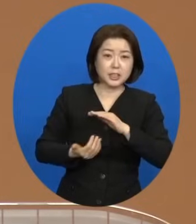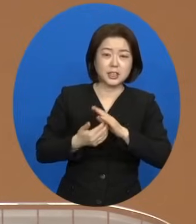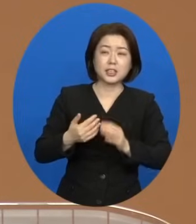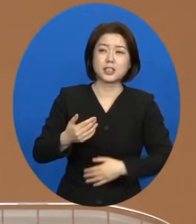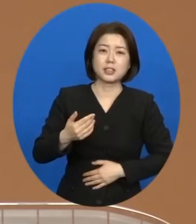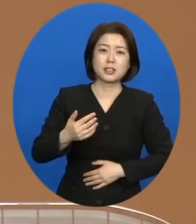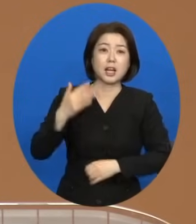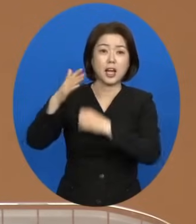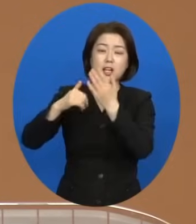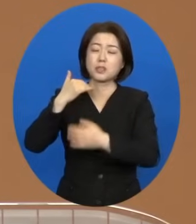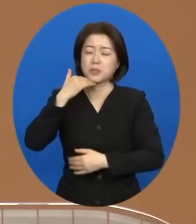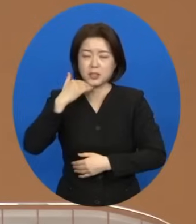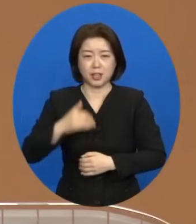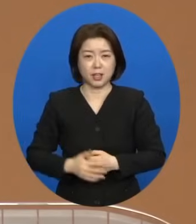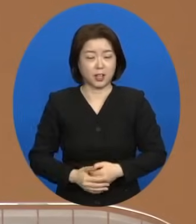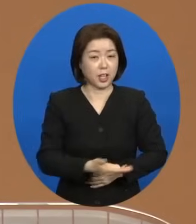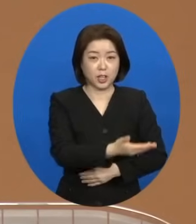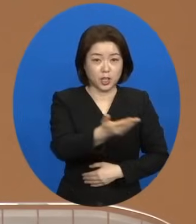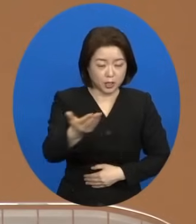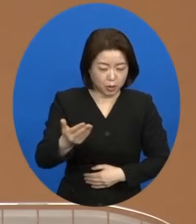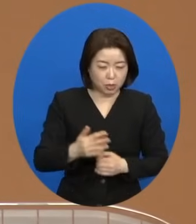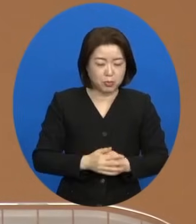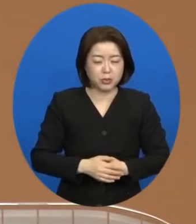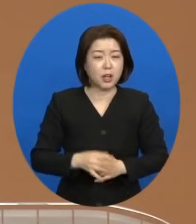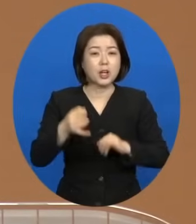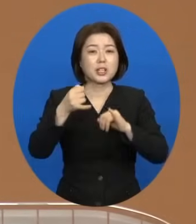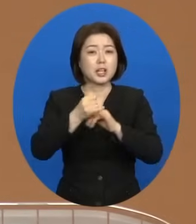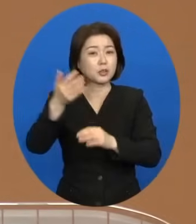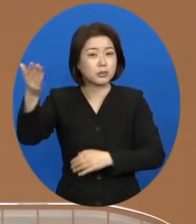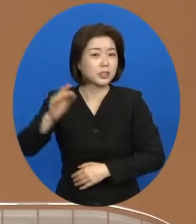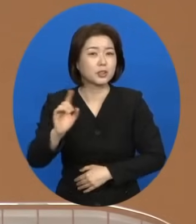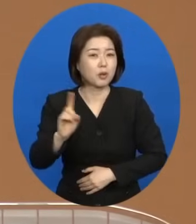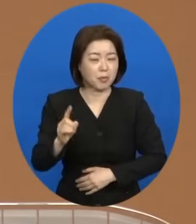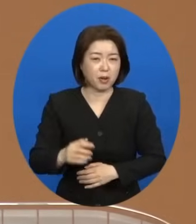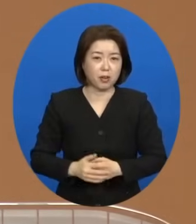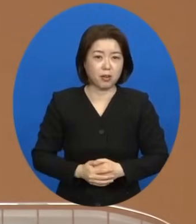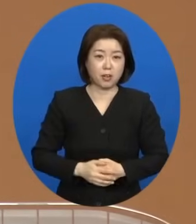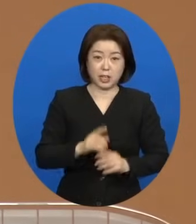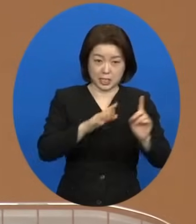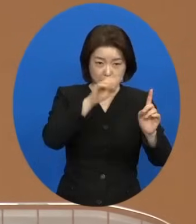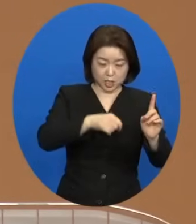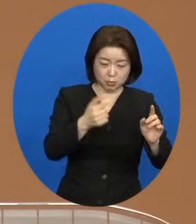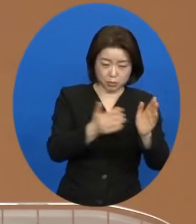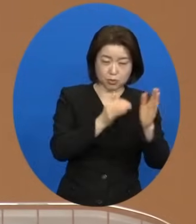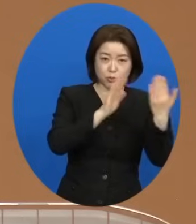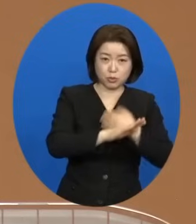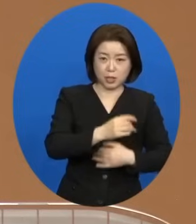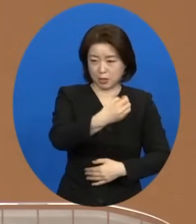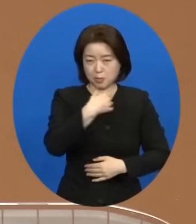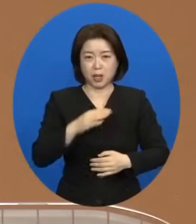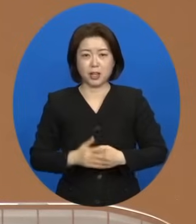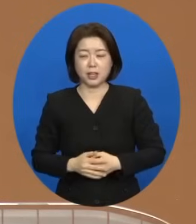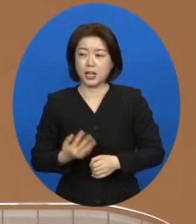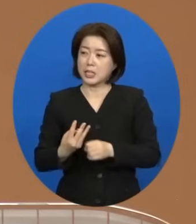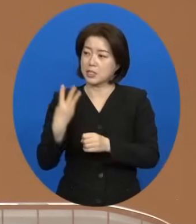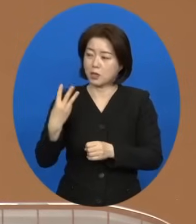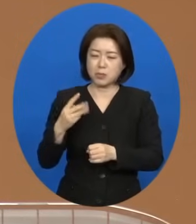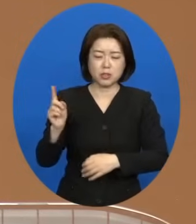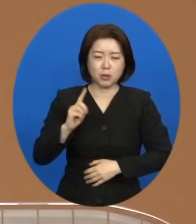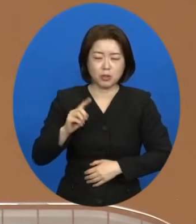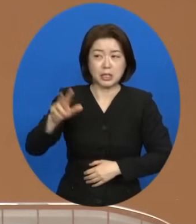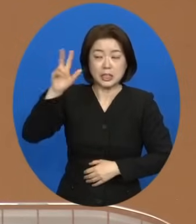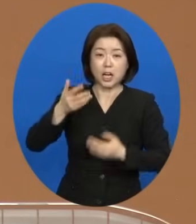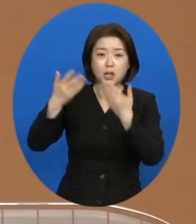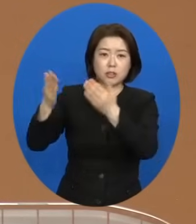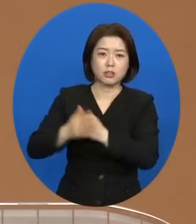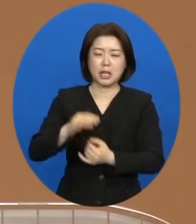소원을 하셨습니까 아까 일부 예배 드리고 나니까 어떤 분이 아 자기가 몇 년 전에 소원을 했는데 아직 안 지켰다는 거예요 어떤 서원을